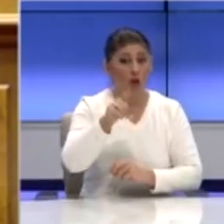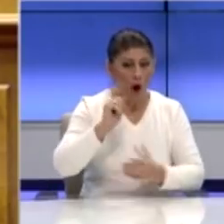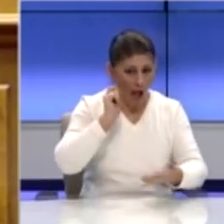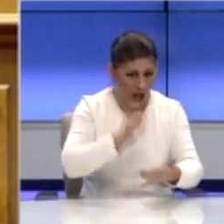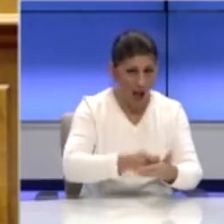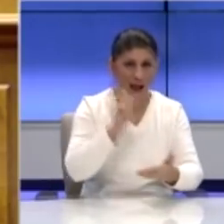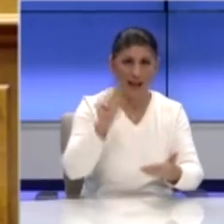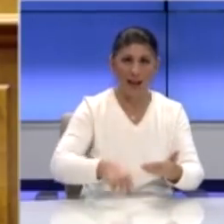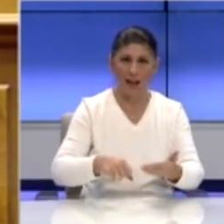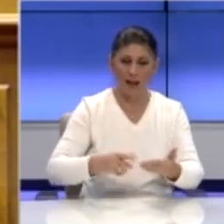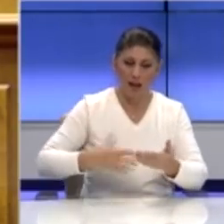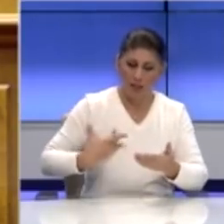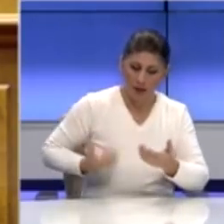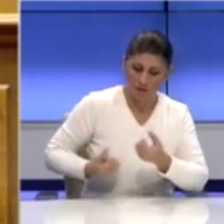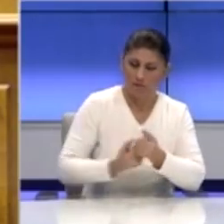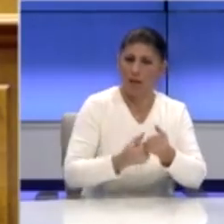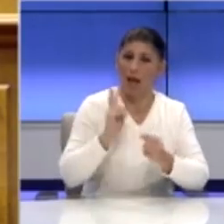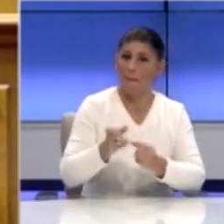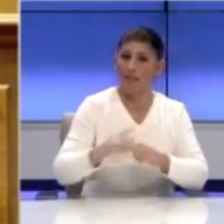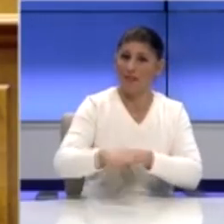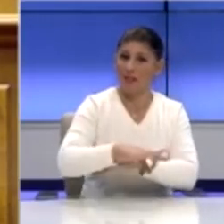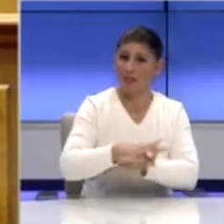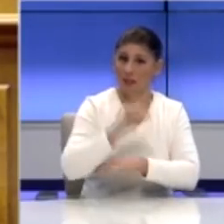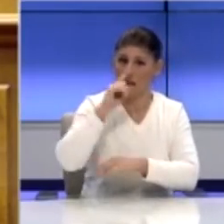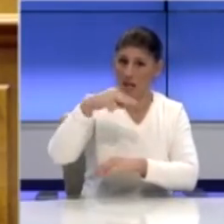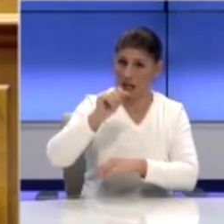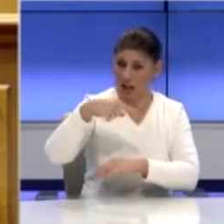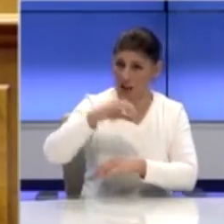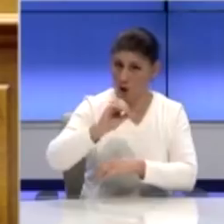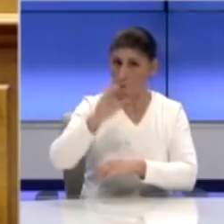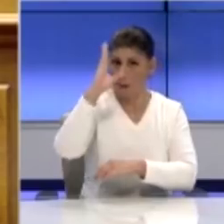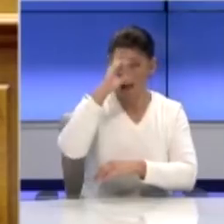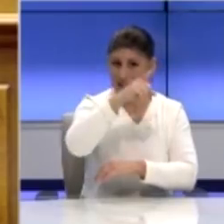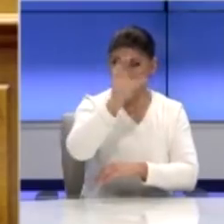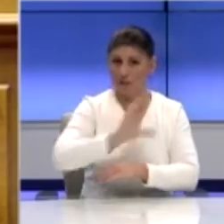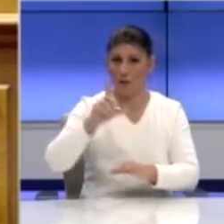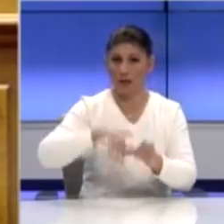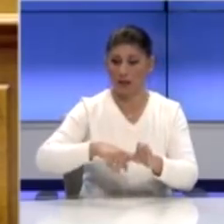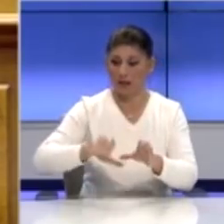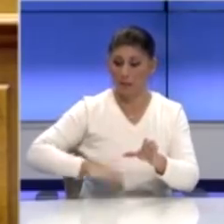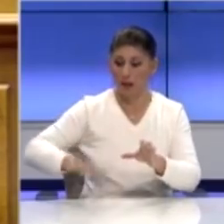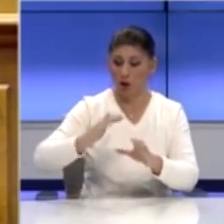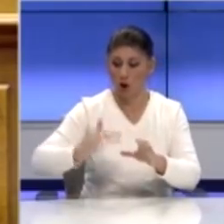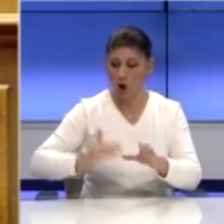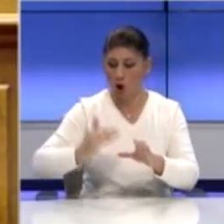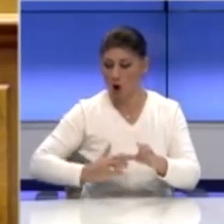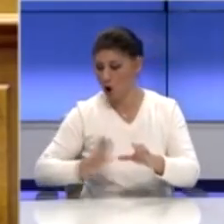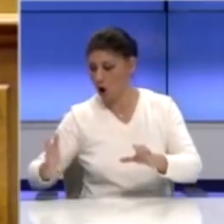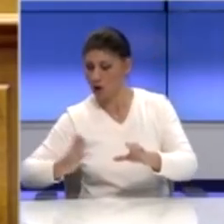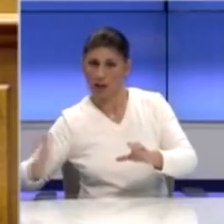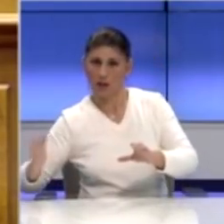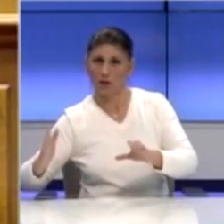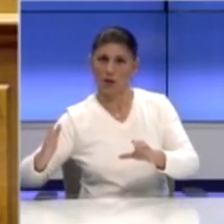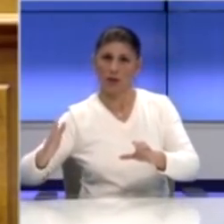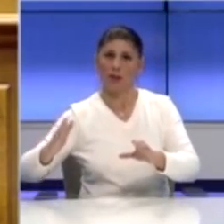υποστηρίξει επικίνδυνους σχεδιασμούς των Αμερικάνων και του ΝΑΤΟ αλλά και της Ευρωπαϊκής Ένωσης στην περιοχή της Νοτιοανατολικής Μεσογείου,